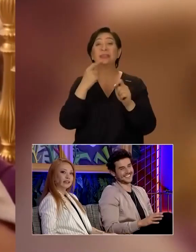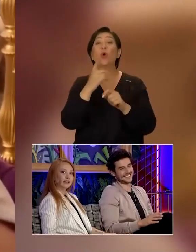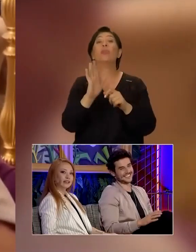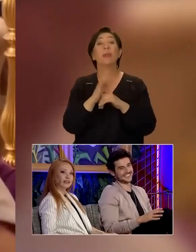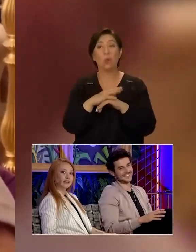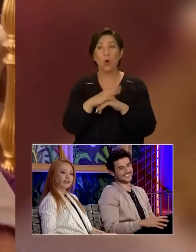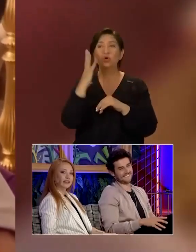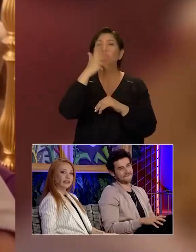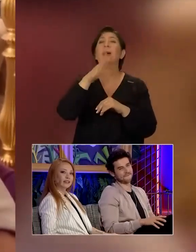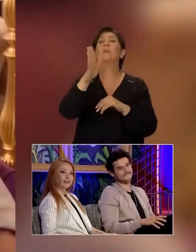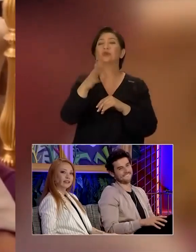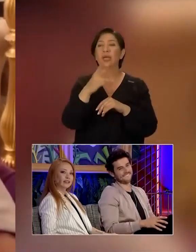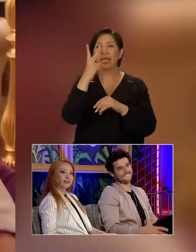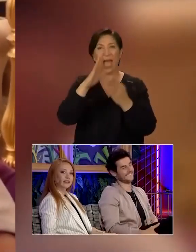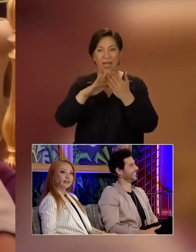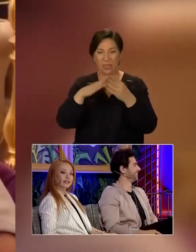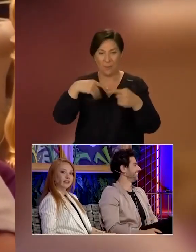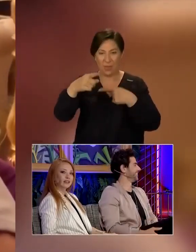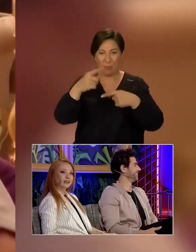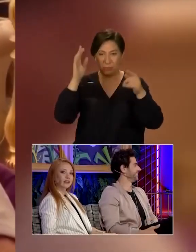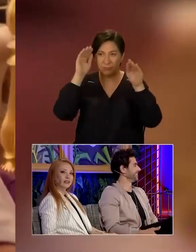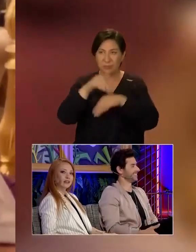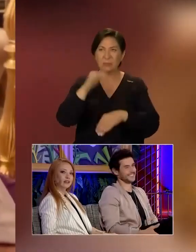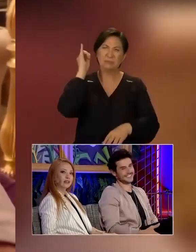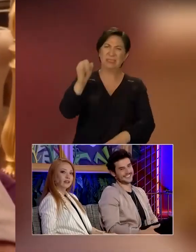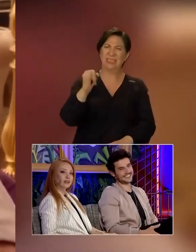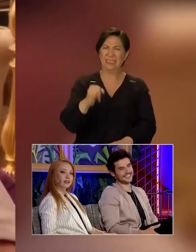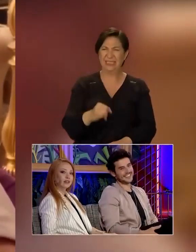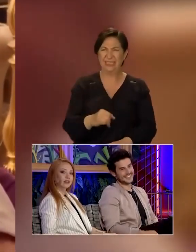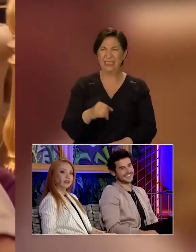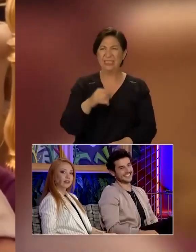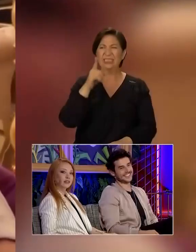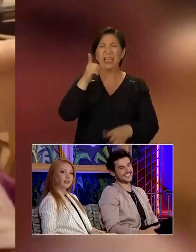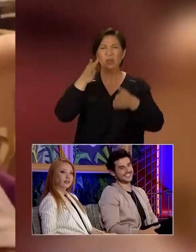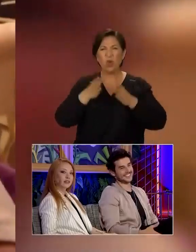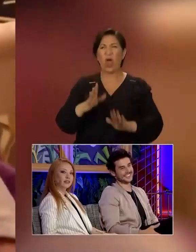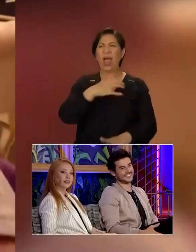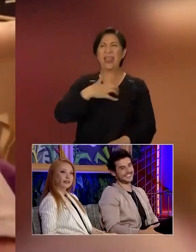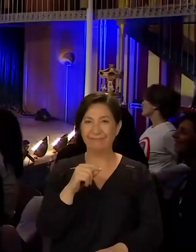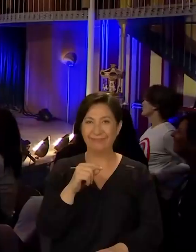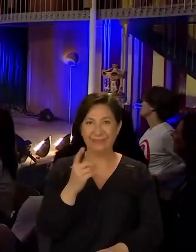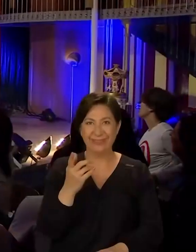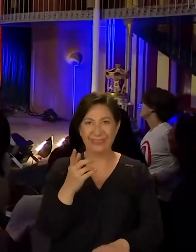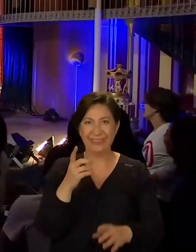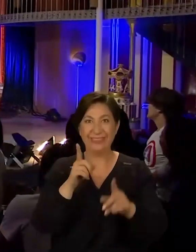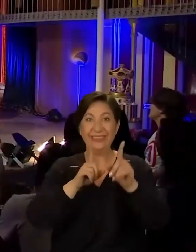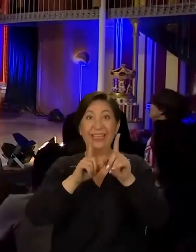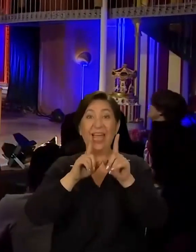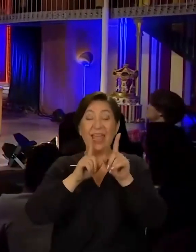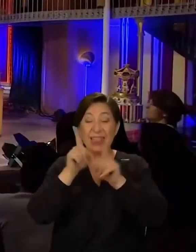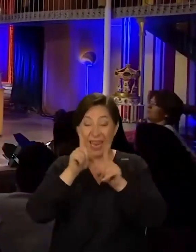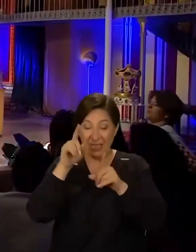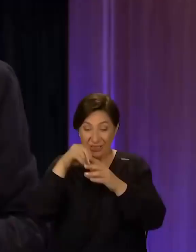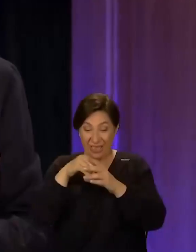göndermiyorlar. Utanmıyor musun iki arkadaşı birbirine soktun? Pis! Seni doğuran anneye babaya. Dur. Dijital çağda